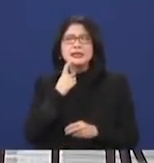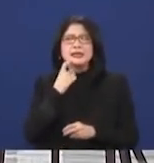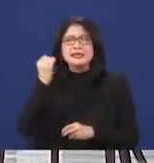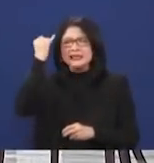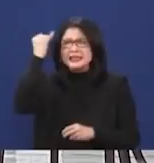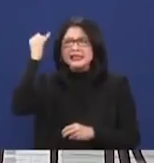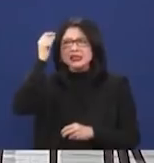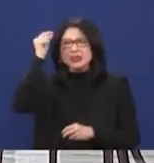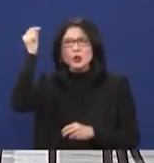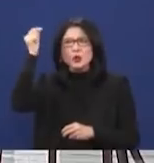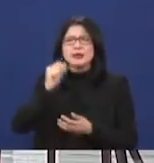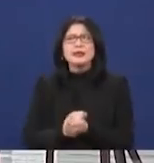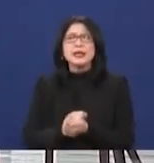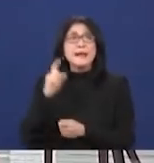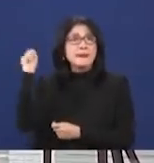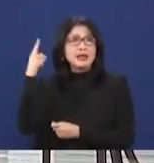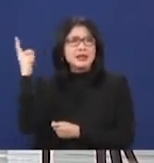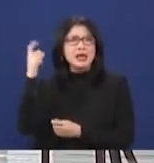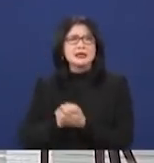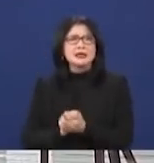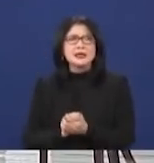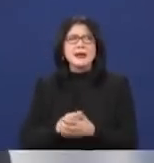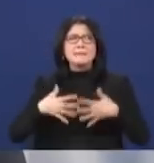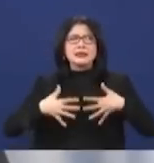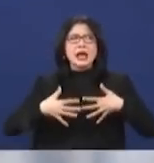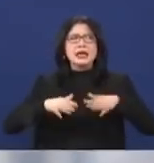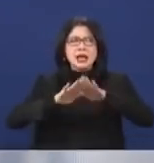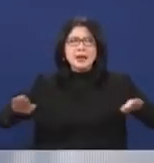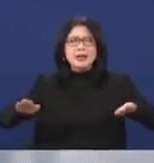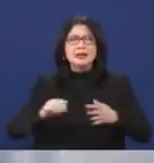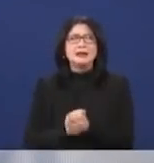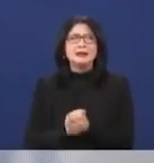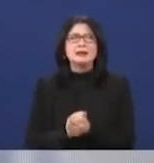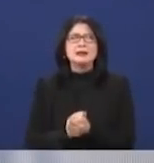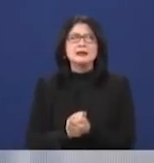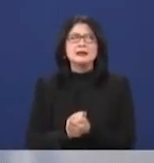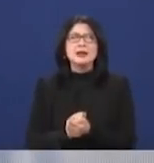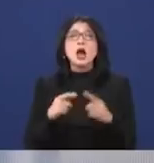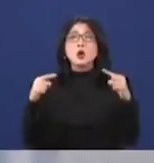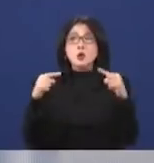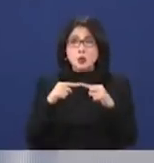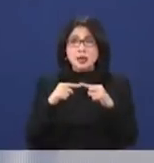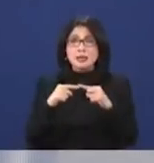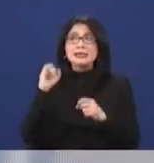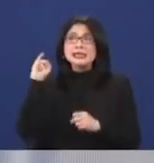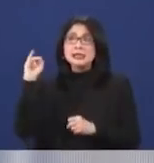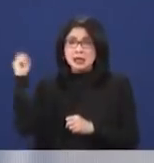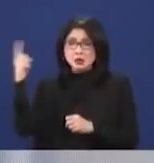ideologi pemerintahan, pertahanan keamanan, dan hubungan